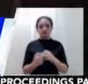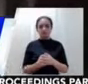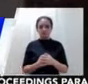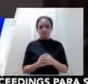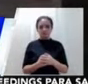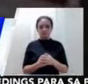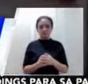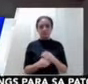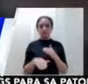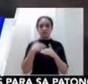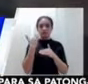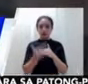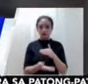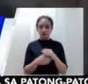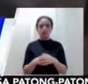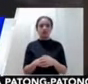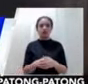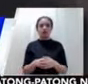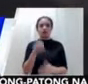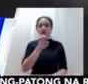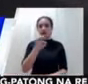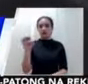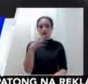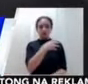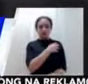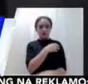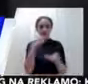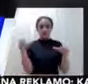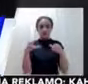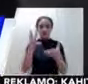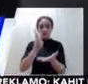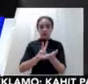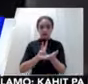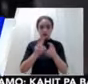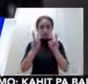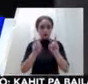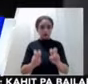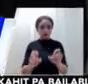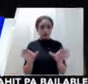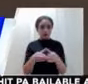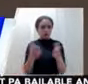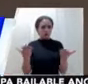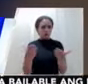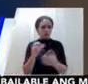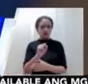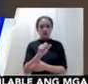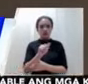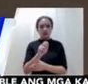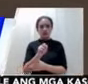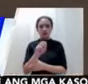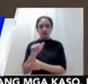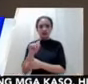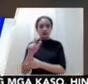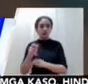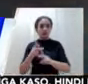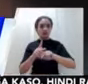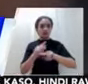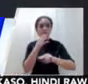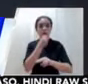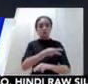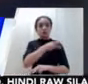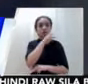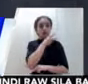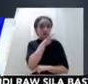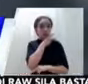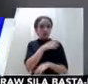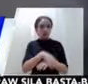Samantala, dinakip ng Eastern Police District Intelligence Unit sa San Carlos City, Pangasinan, ang suspect sa serye ng nakawan